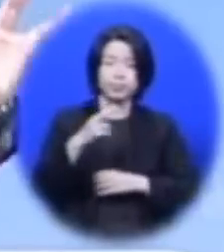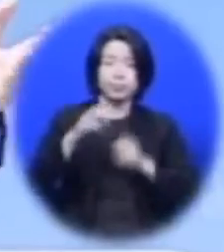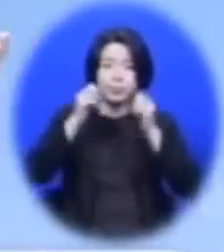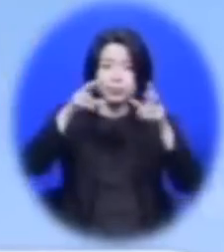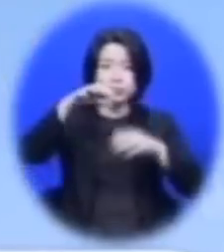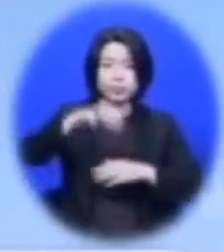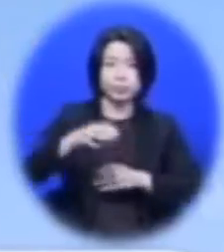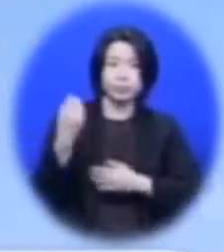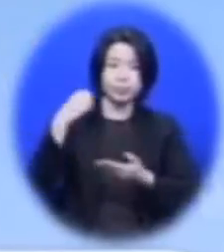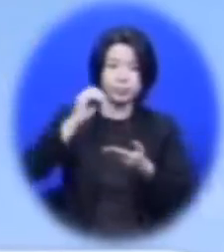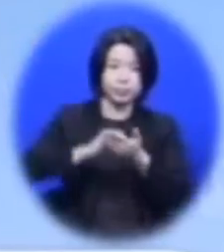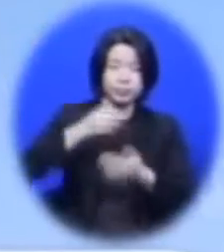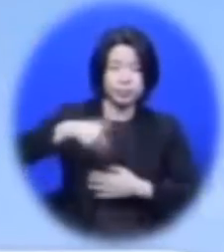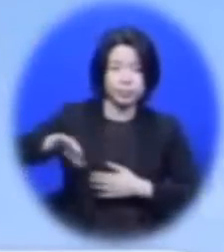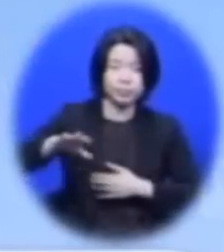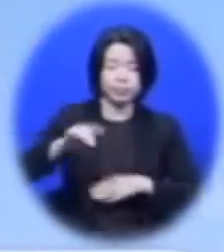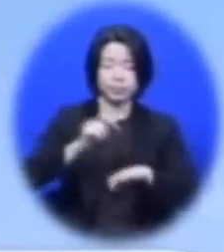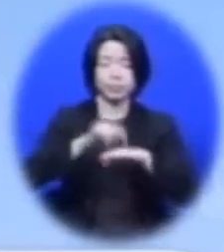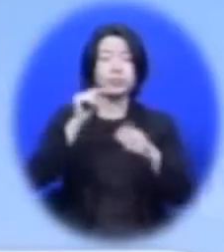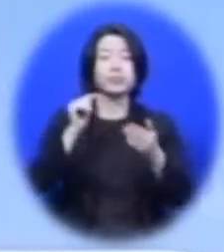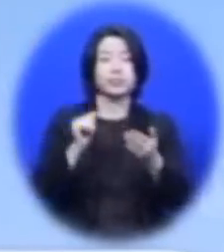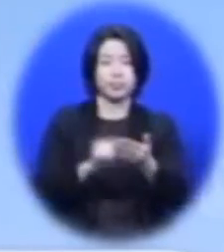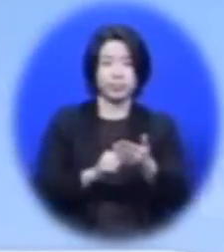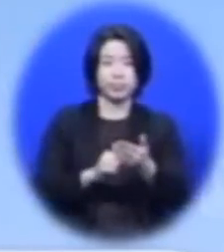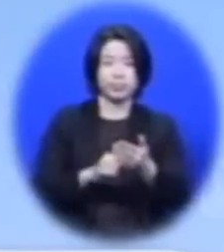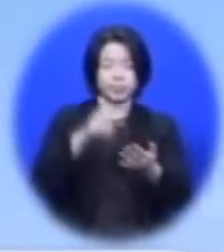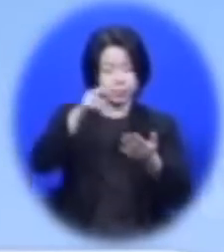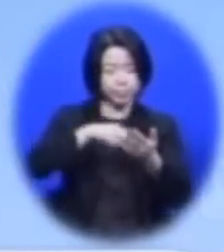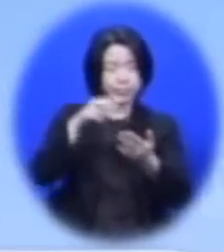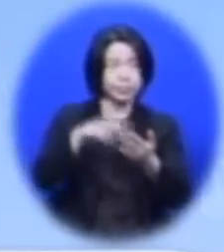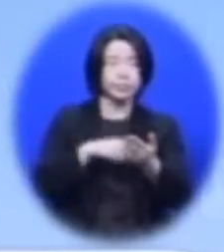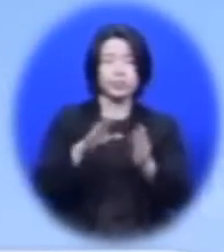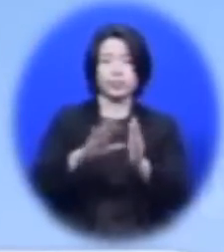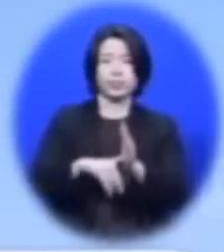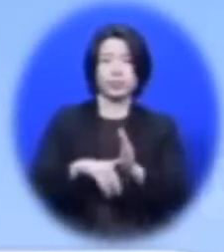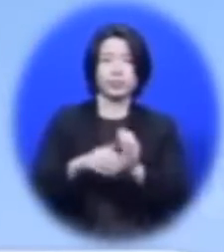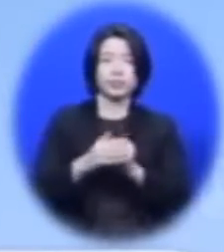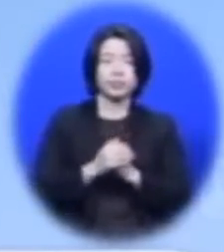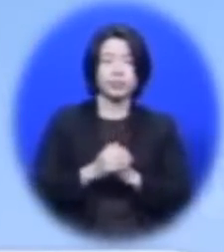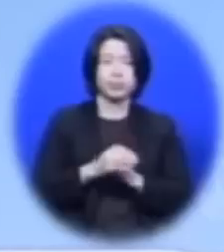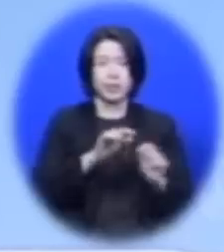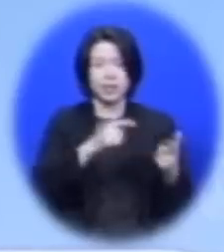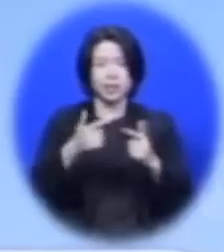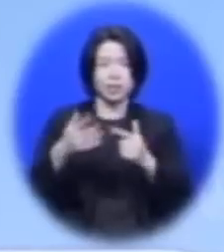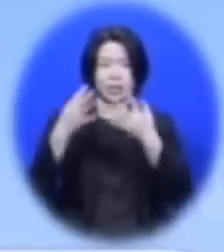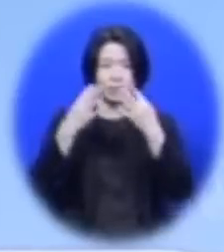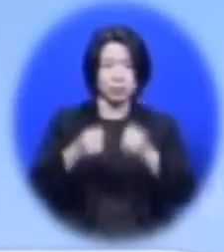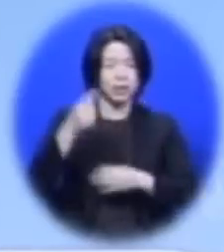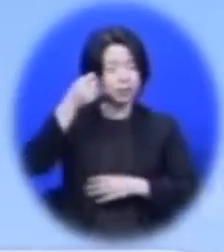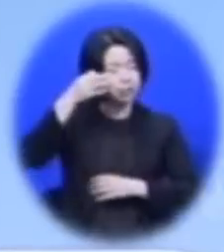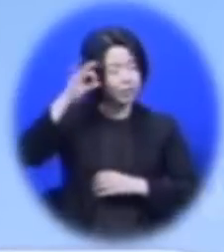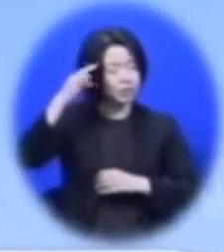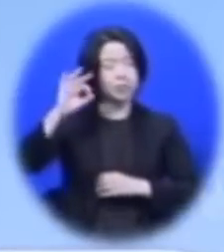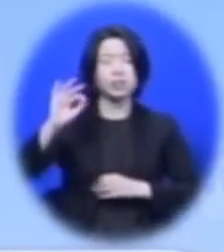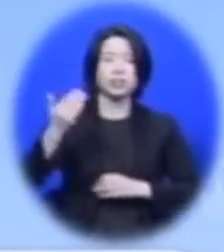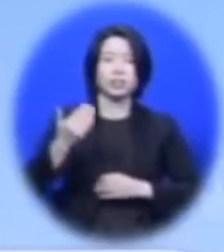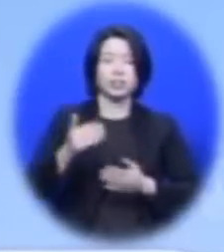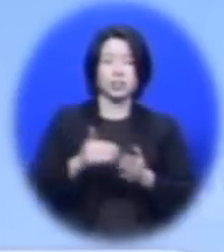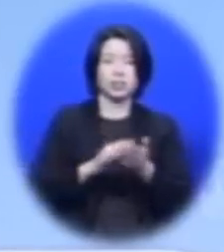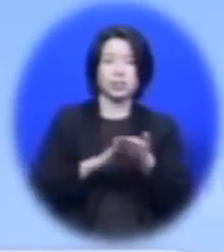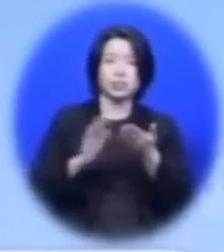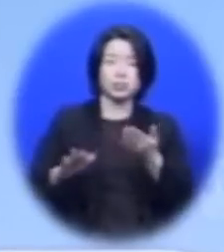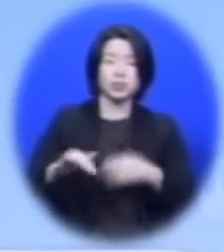선교지로 돌아가는 그 심정을 읽으면서 여러 가지 많은 것을 깨닫게 됐어요.